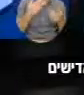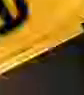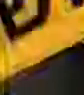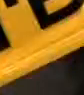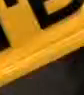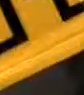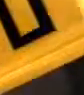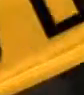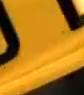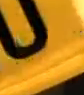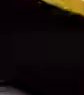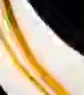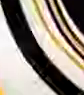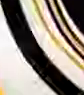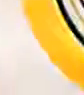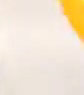תודה רבה.